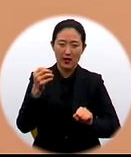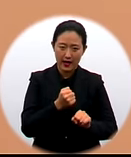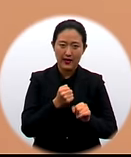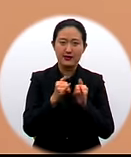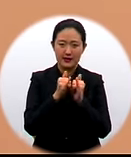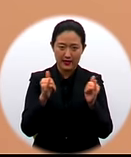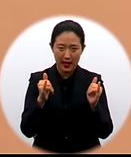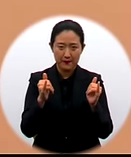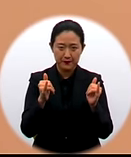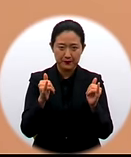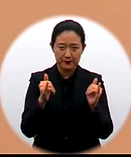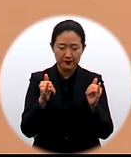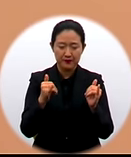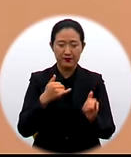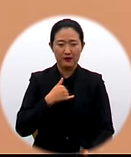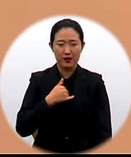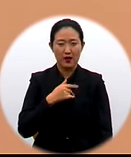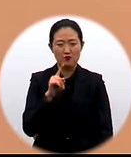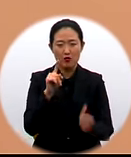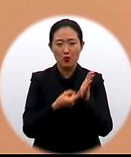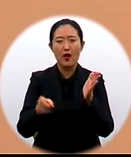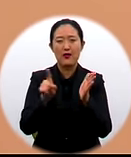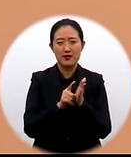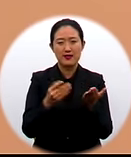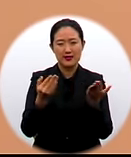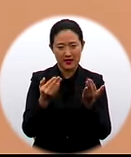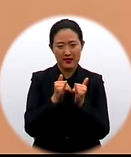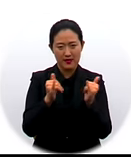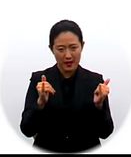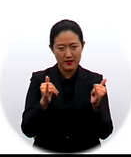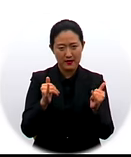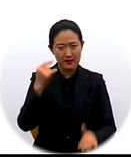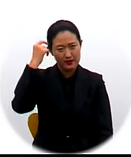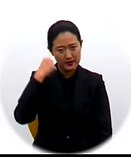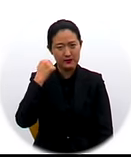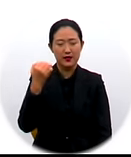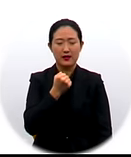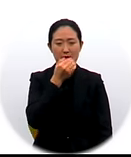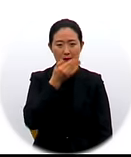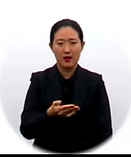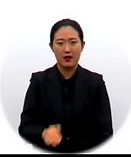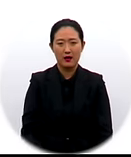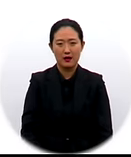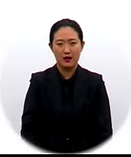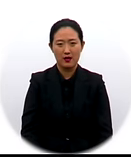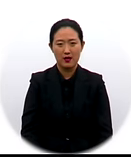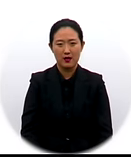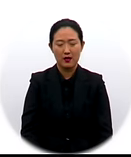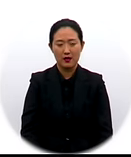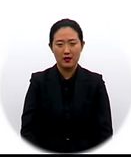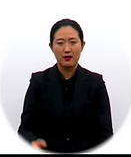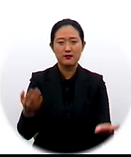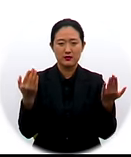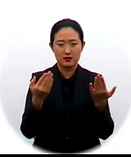내가 무엇을 위해서 일하는 사람일까에 대한 감을 잡을 수 있는 거죠. 우리한테 중요한, 이 직무의 변화에서 우리한테 굉장히 중요한 건 뭐냐면,